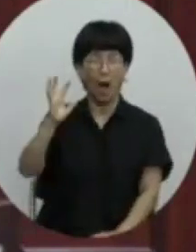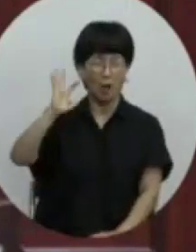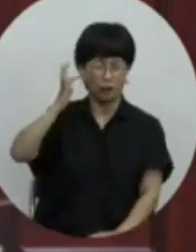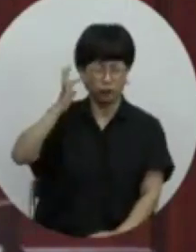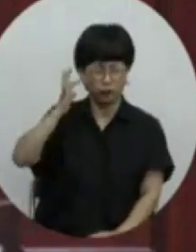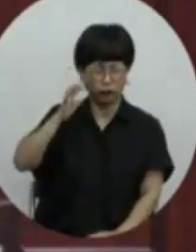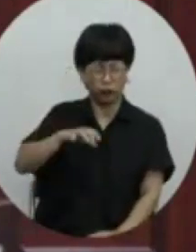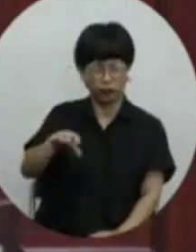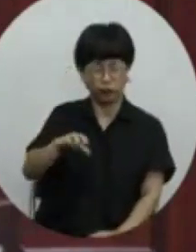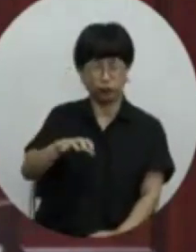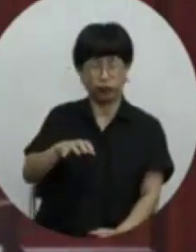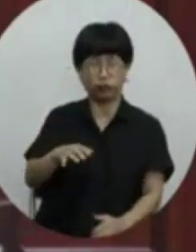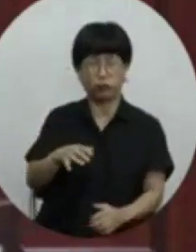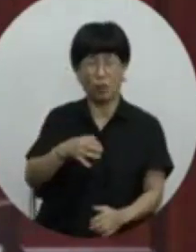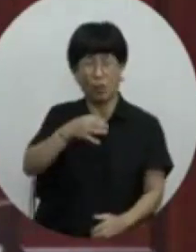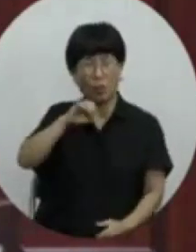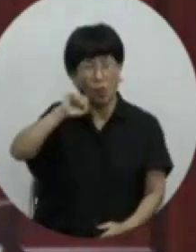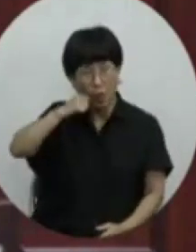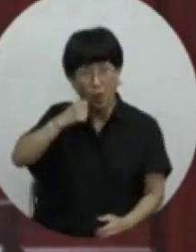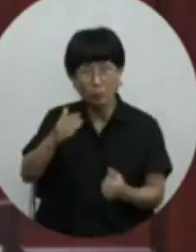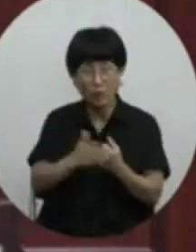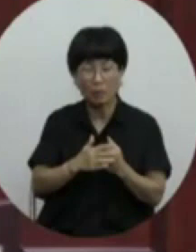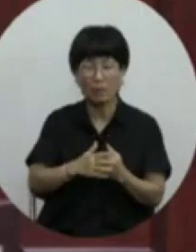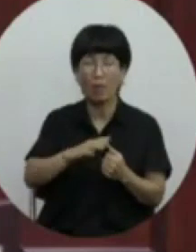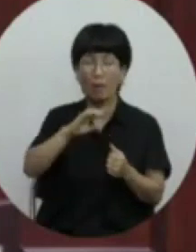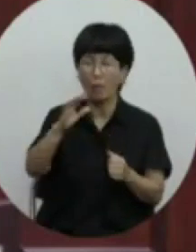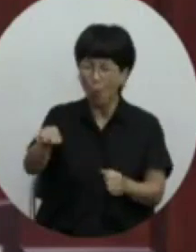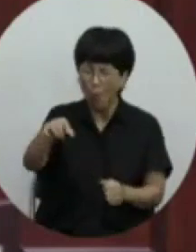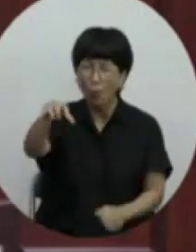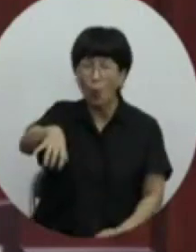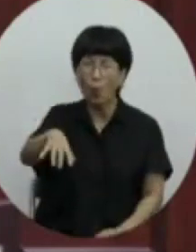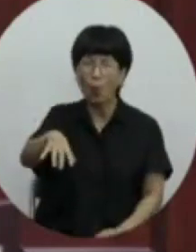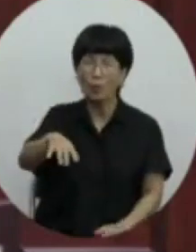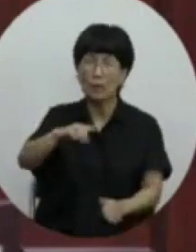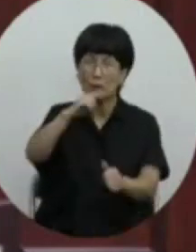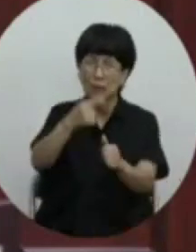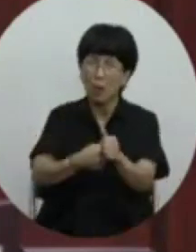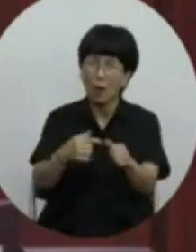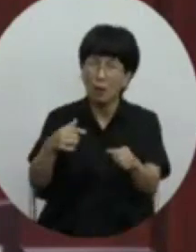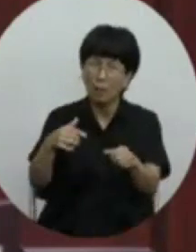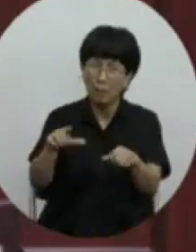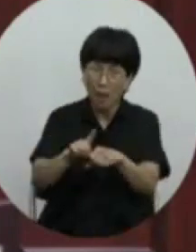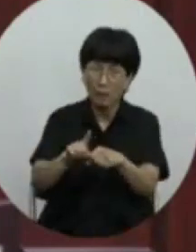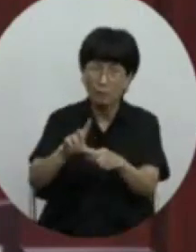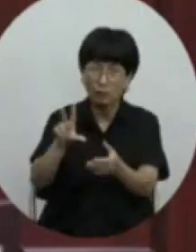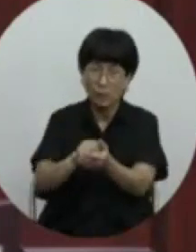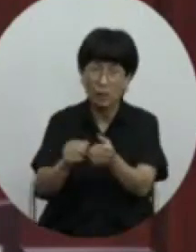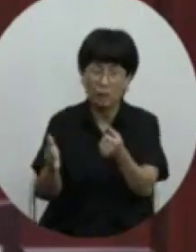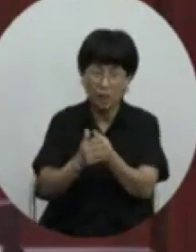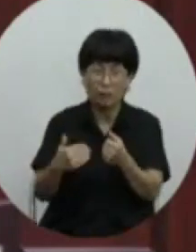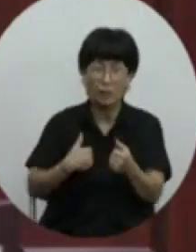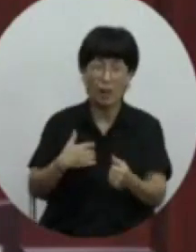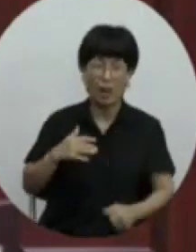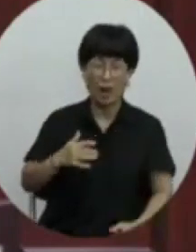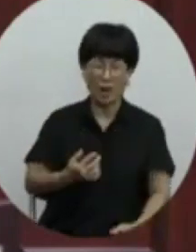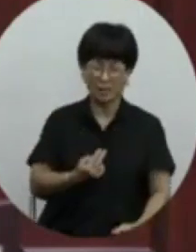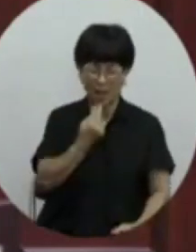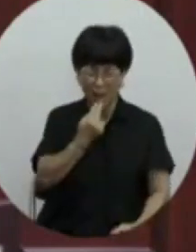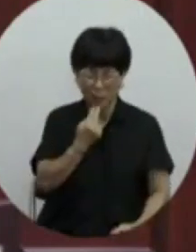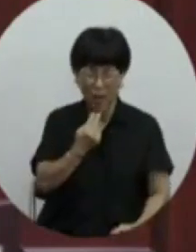직원들은 당연히 여주 천연가스 발전소에서 발생시킨 소음과 진동 그리고 냄새